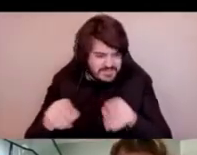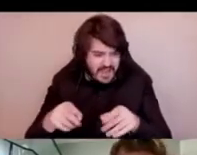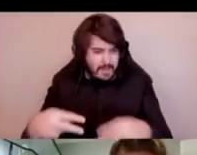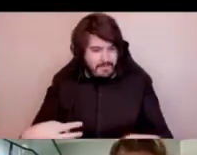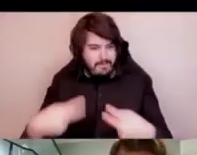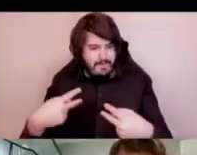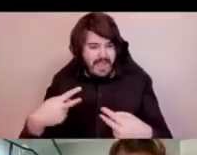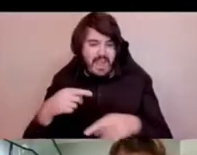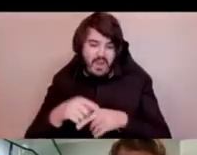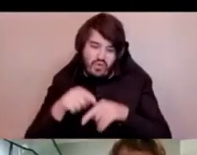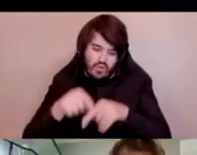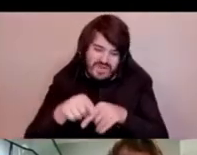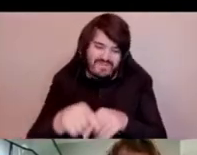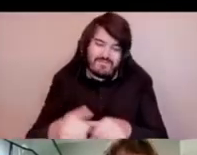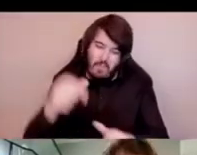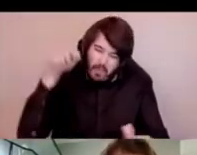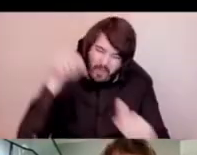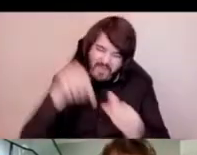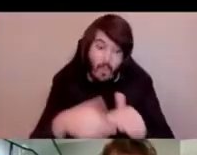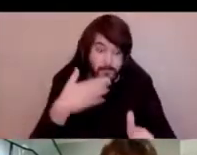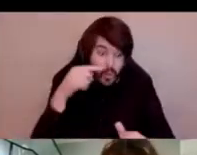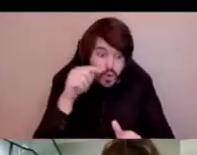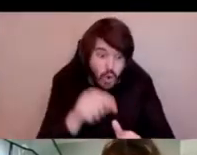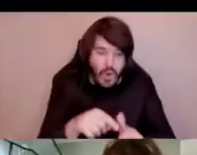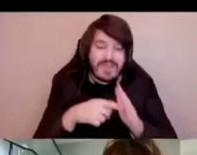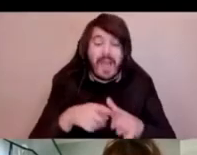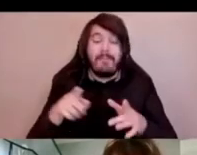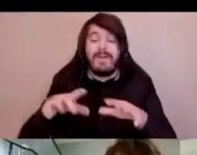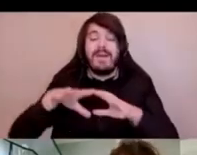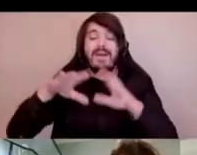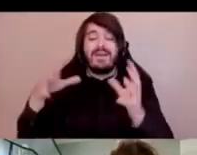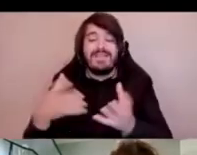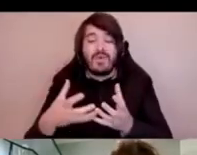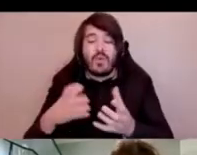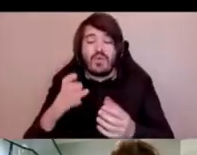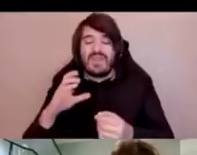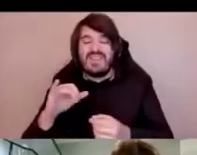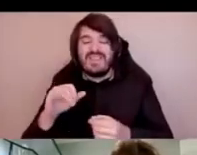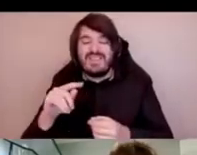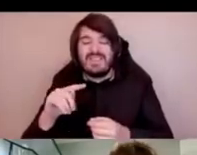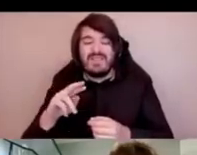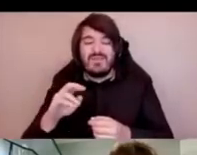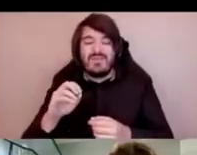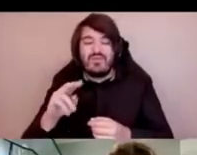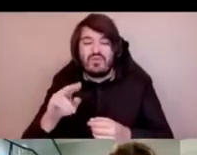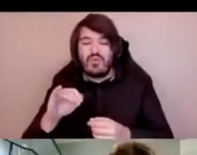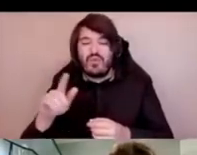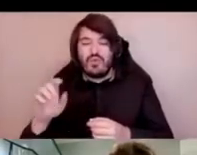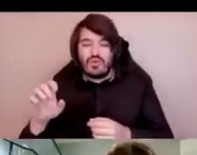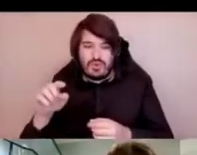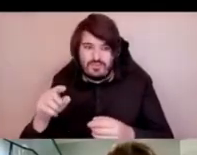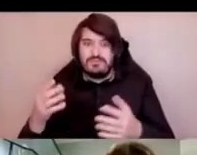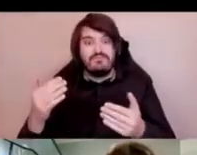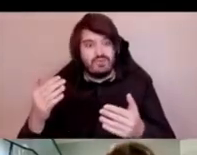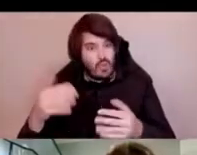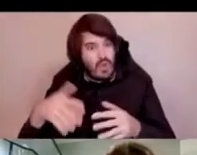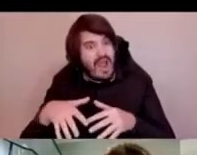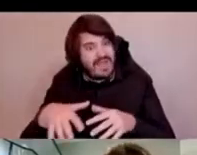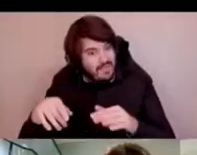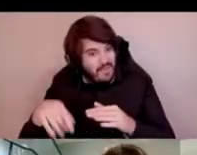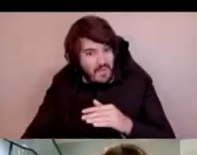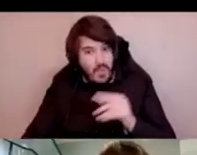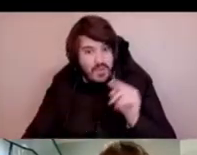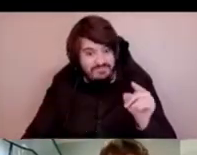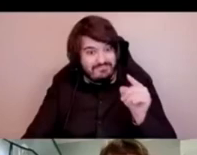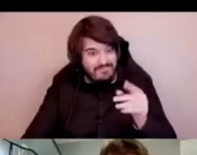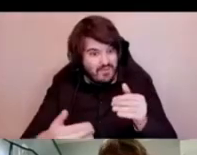cultiver jusqu'en profondeur? Il y a par exemple la citrouille qui a besoin de beaucoup d'espace pour ses racines,